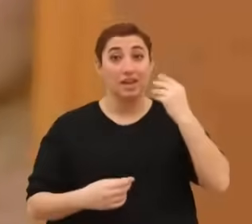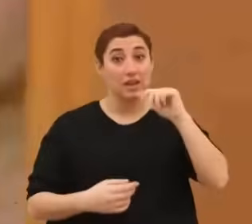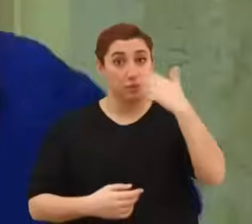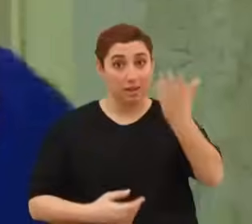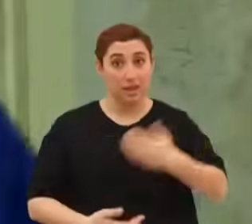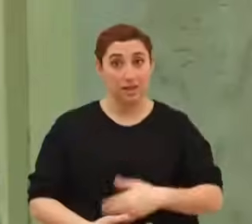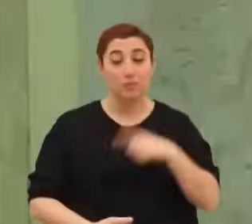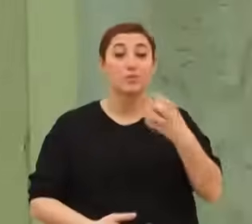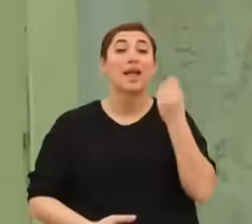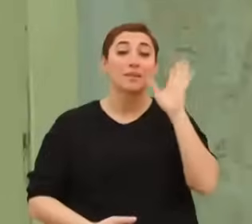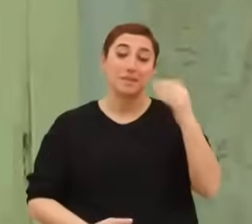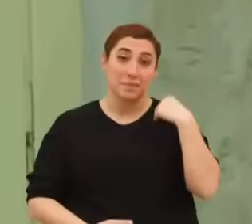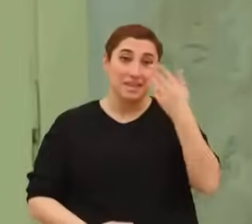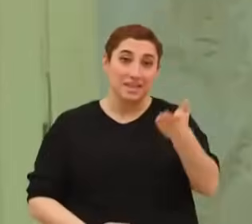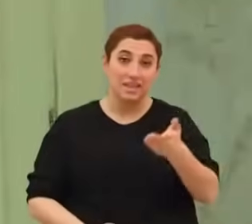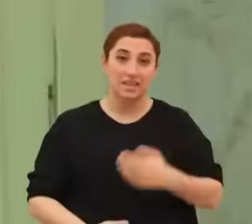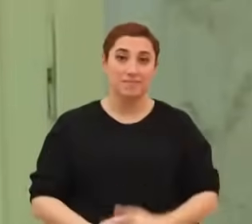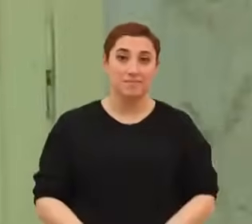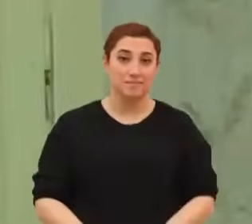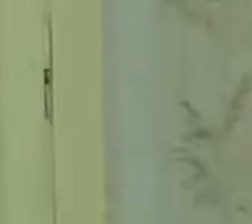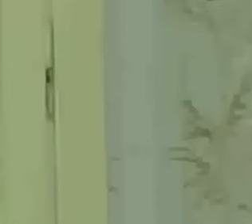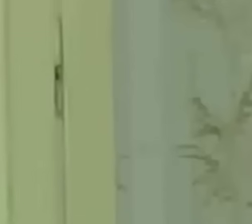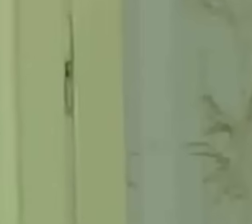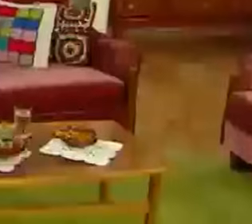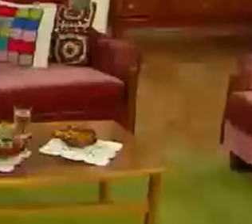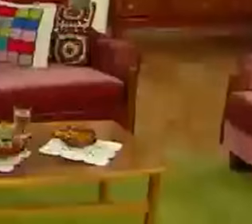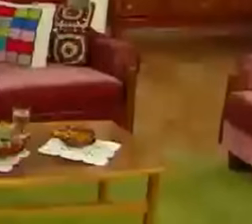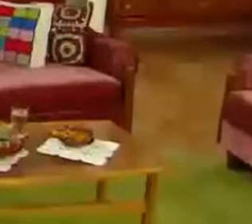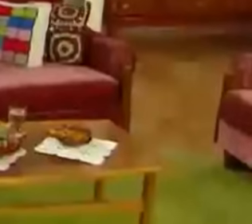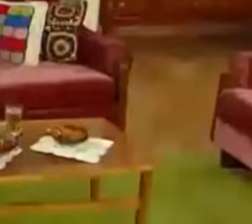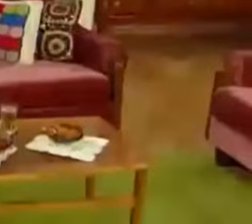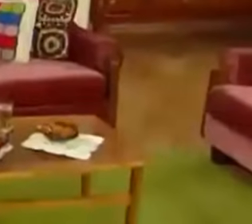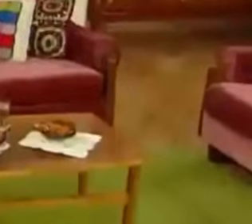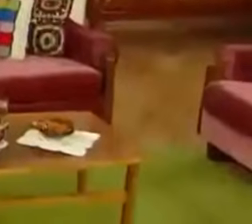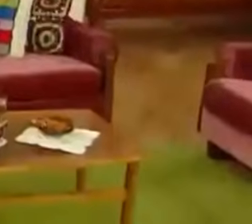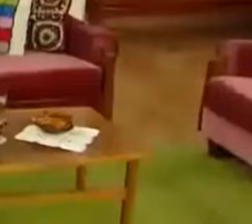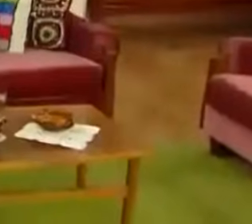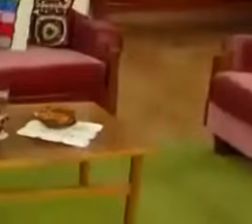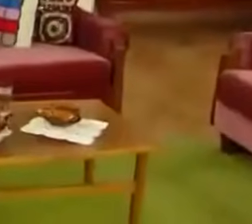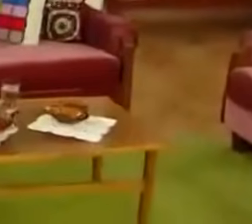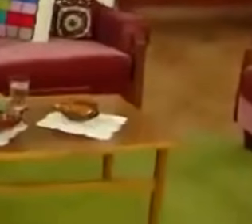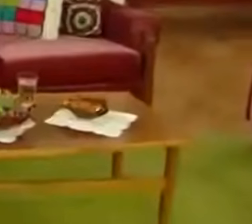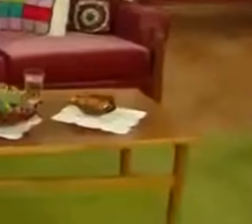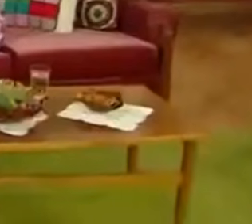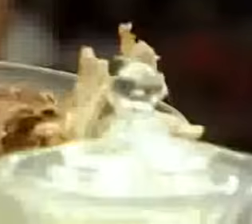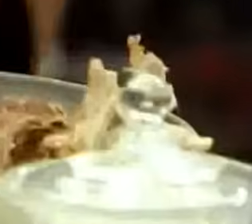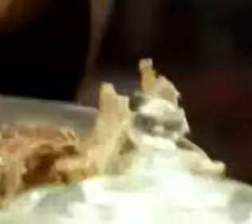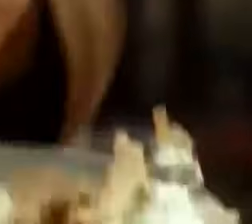İyi günler. Bu yetmezsin, ben sizi... Pilavla tavuklar başka bir tepside. Nazlı elinde tepsi, şimdi mutfağa